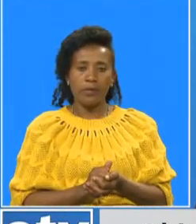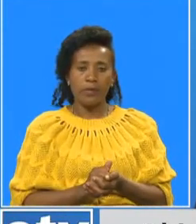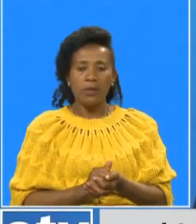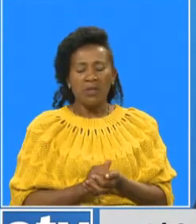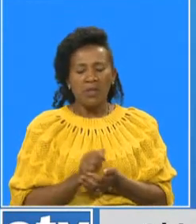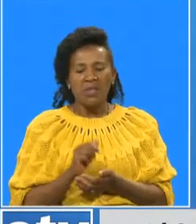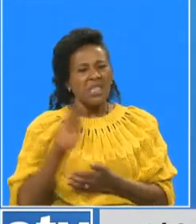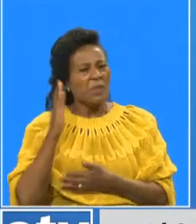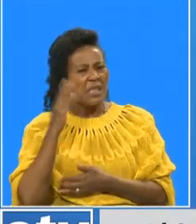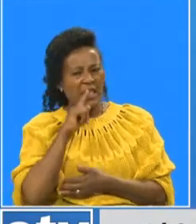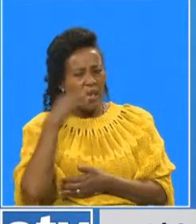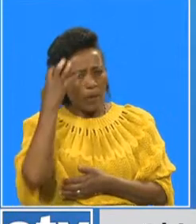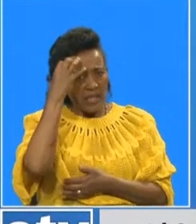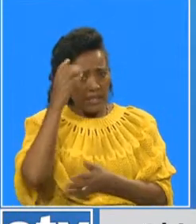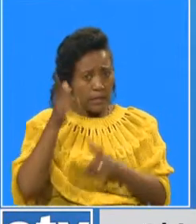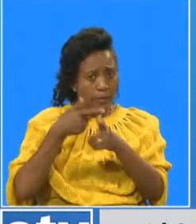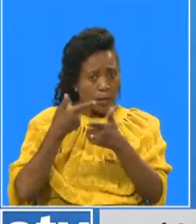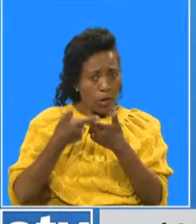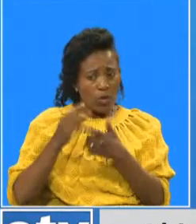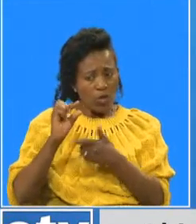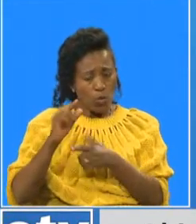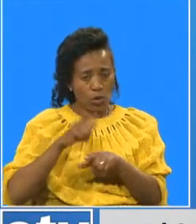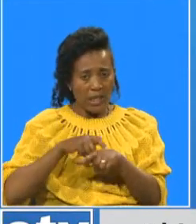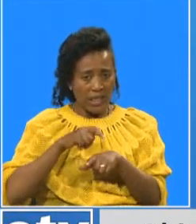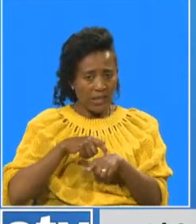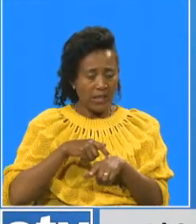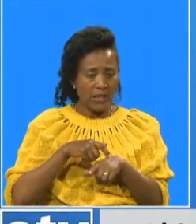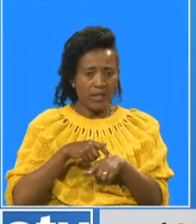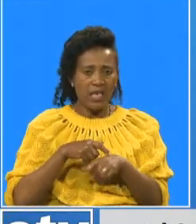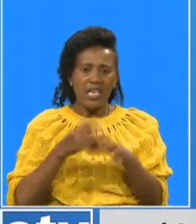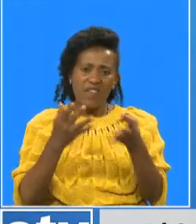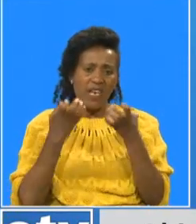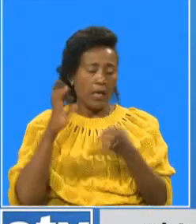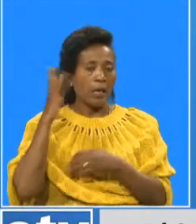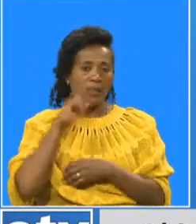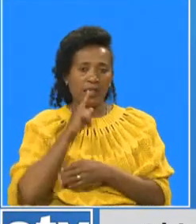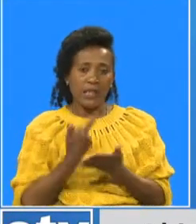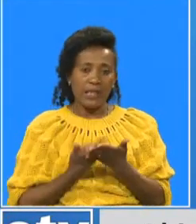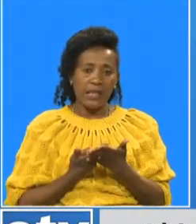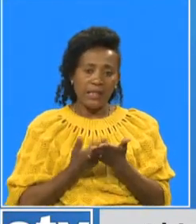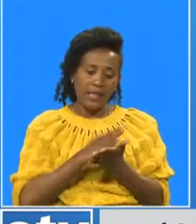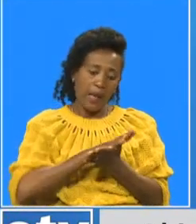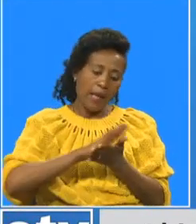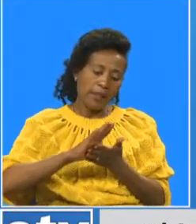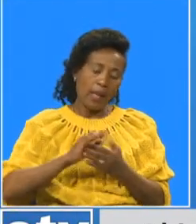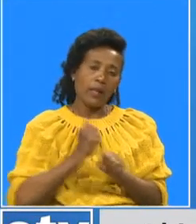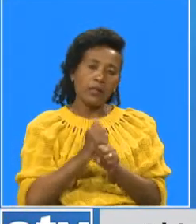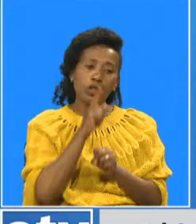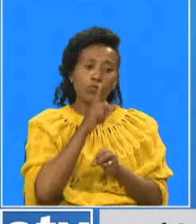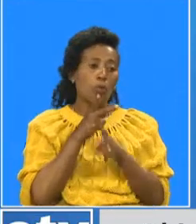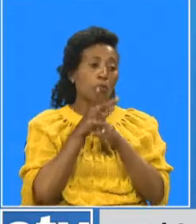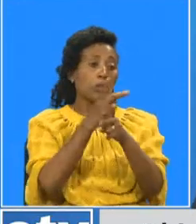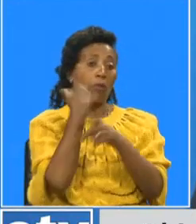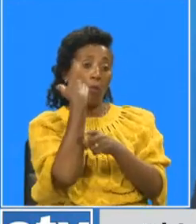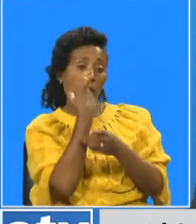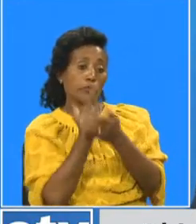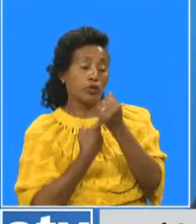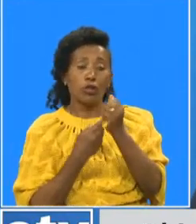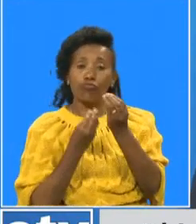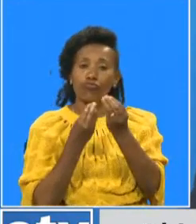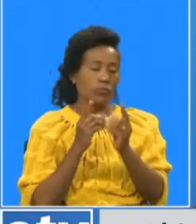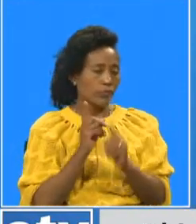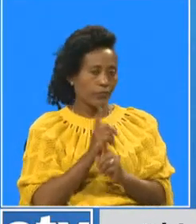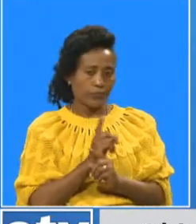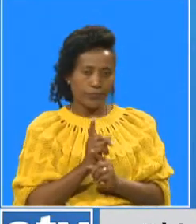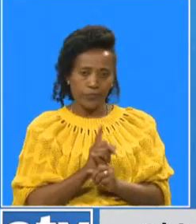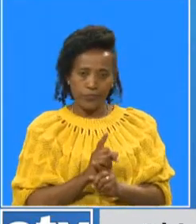አይ ቲንክ ይመስለኛል መንግስትም ደግሞ የተወሰነ ጊዜ ይፈልጋል ይመስለኛል እነዚህን የማጣራት ስራ ዝም ብሎ በድርስ ለተጠየቀ ብቻ ሳይሆን